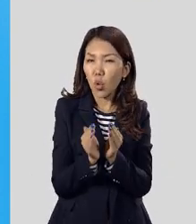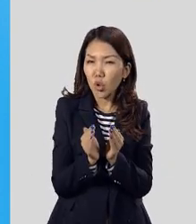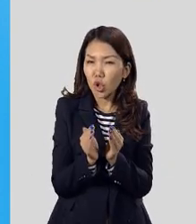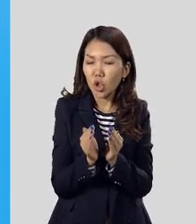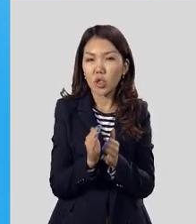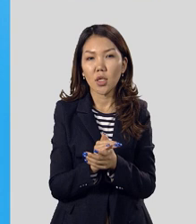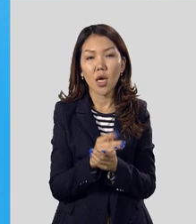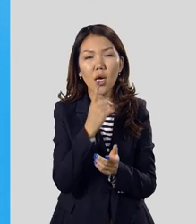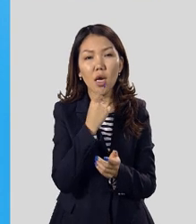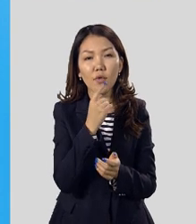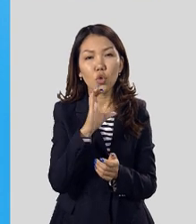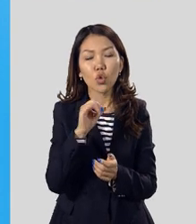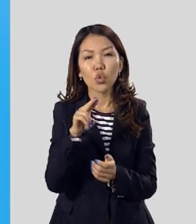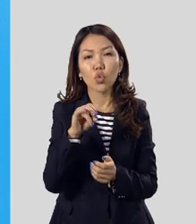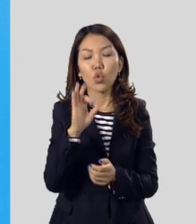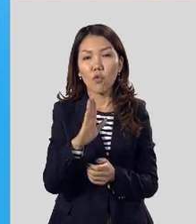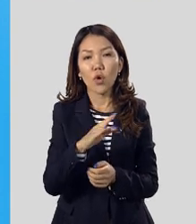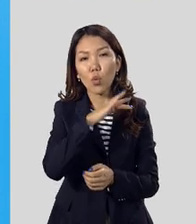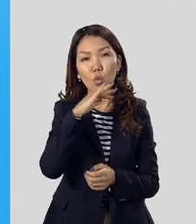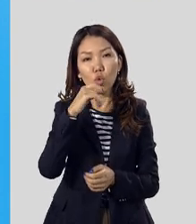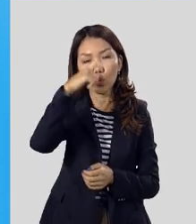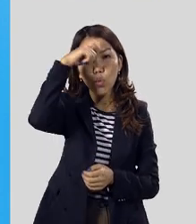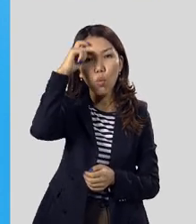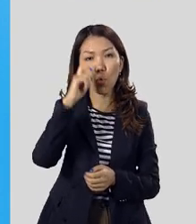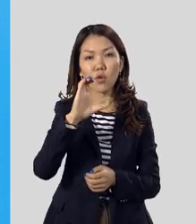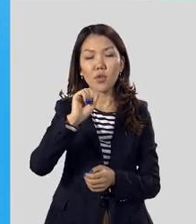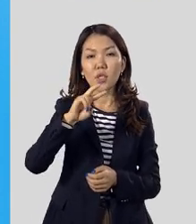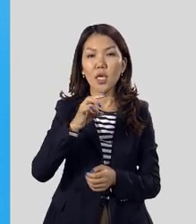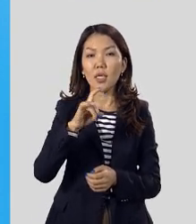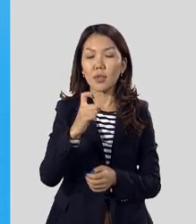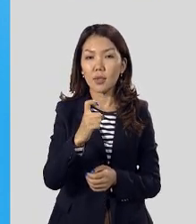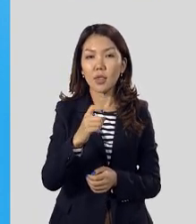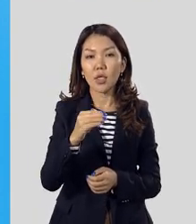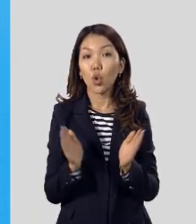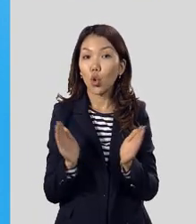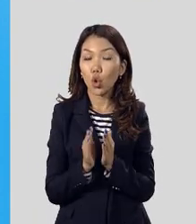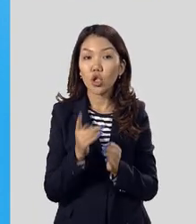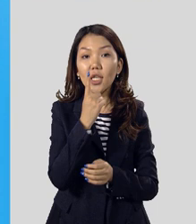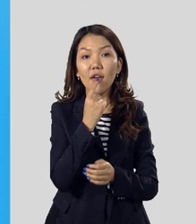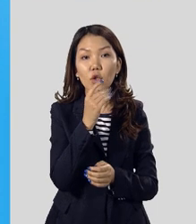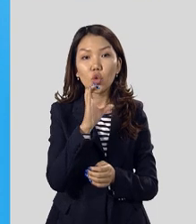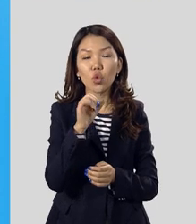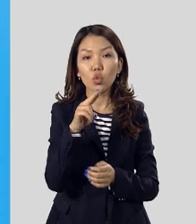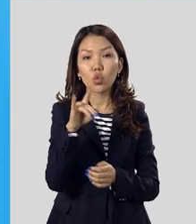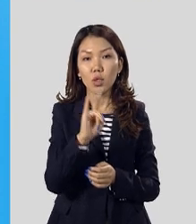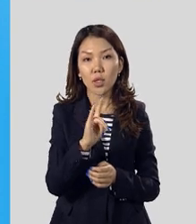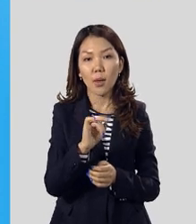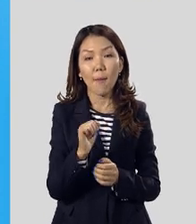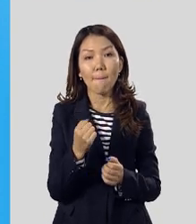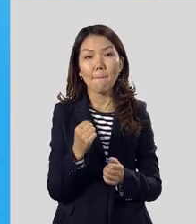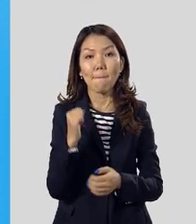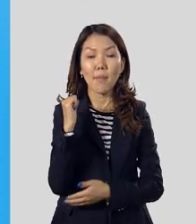кровеносных сосудов и множество потовых и сальных желез. Крошечные кровеносные сосуды